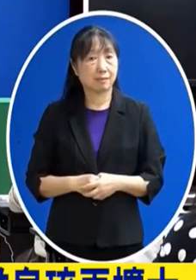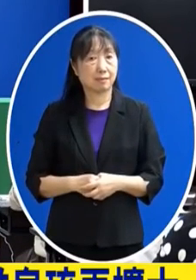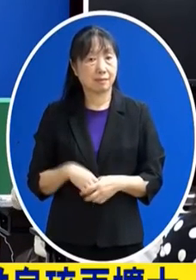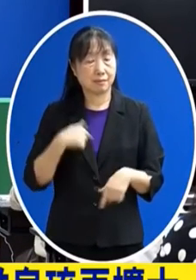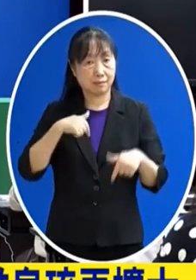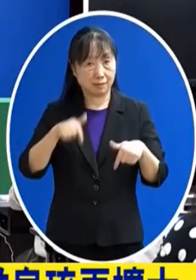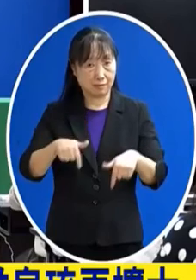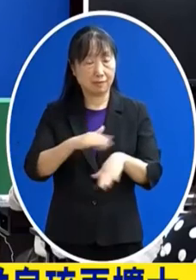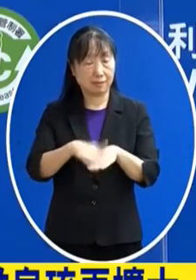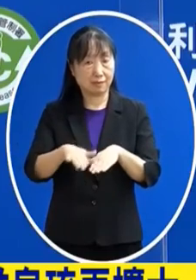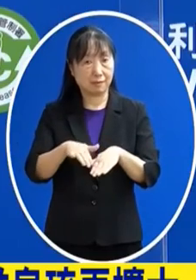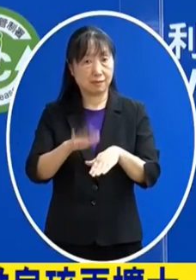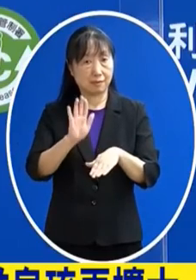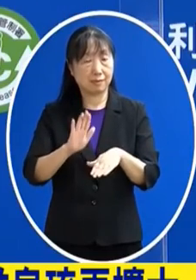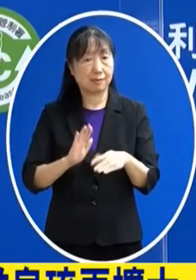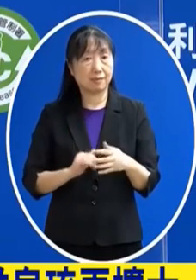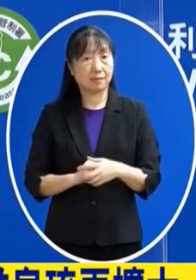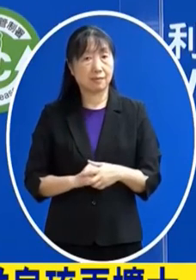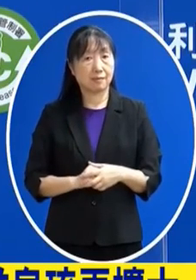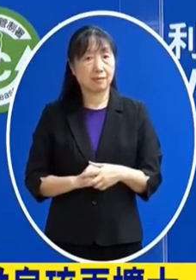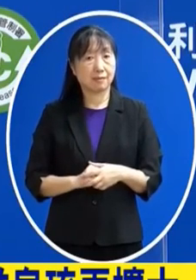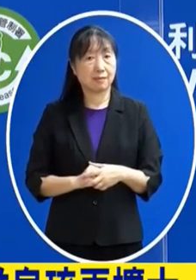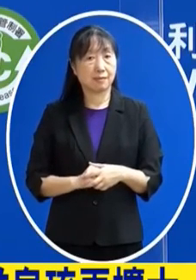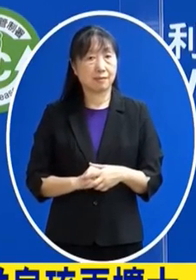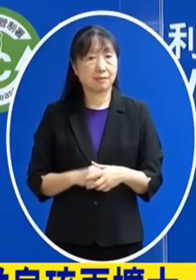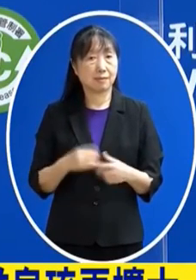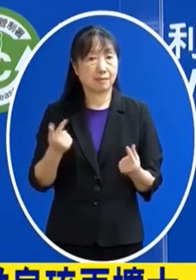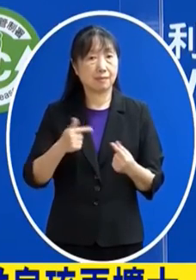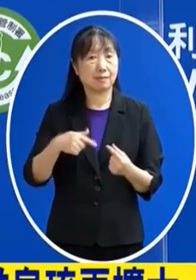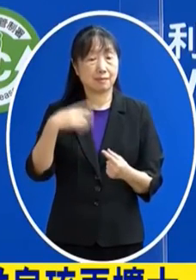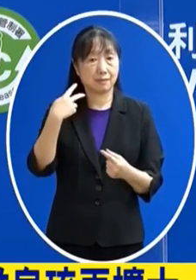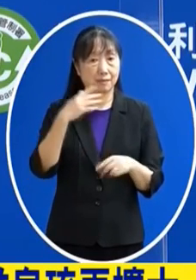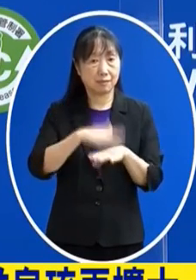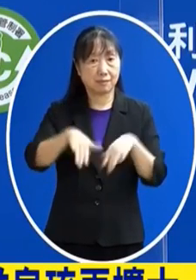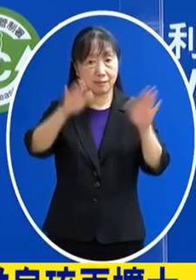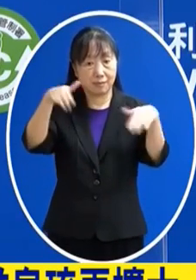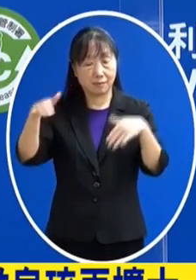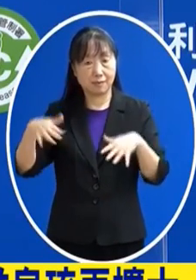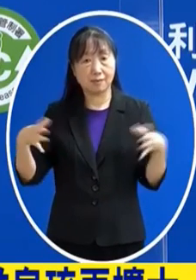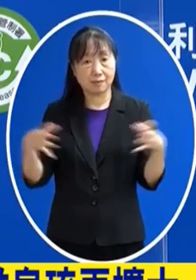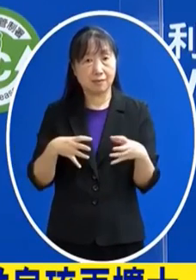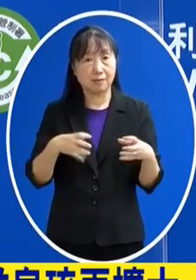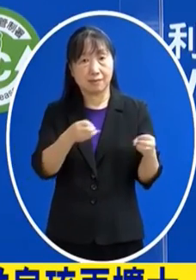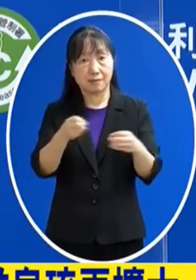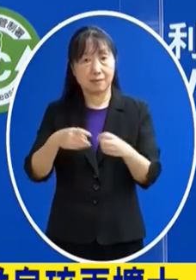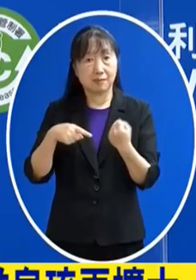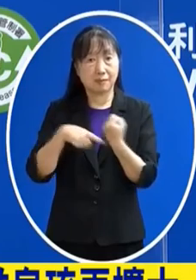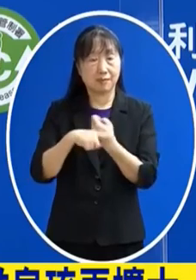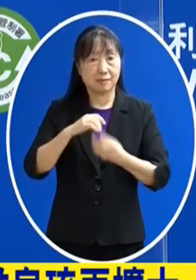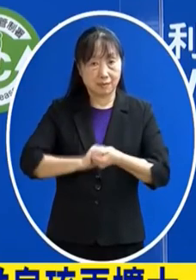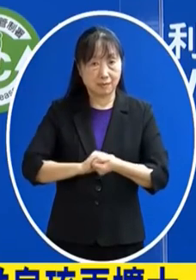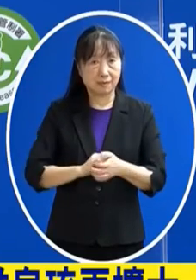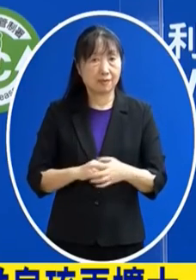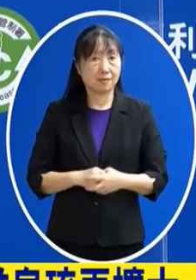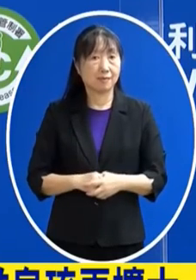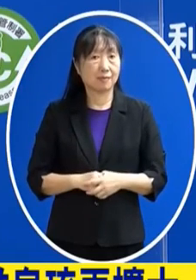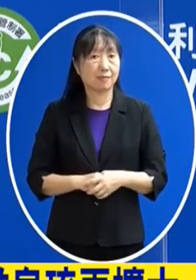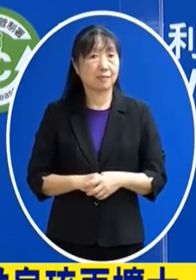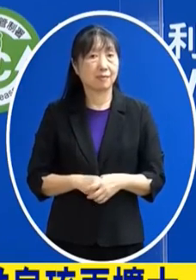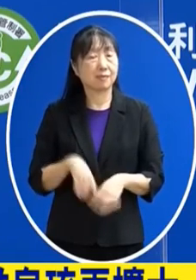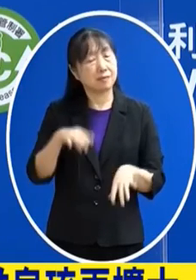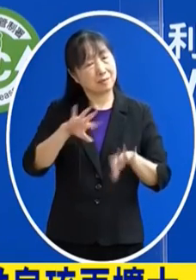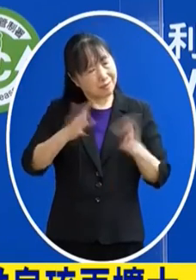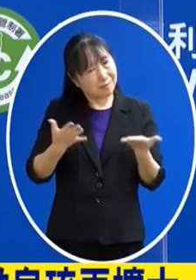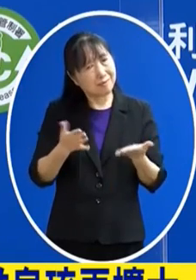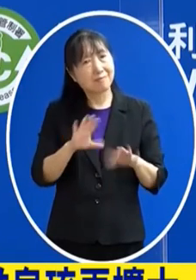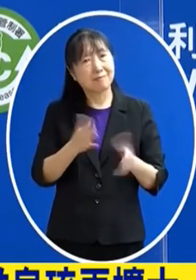对，所以我们今天下午会有哈三部的次长会开一个次长级的会议，把这个定案下来哈，对。初